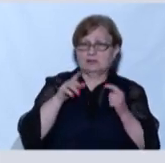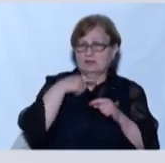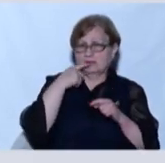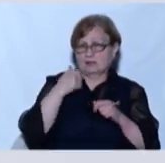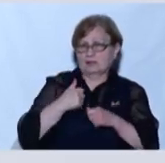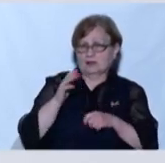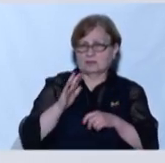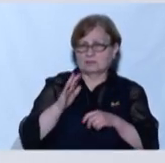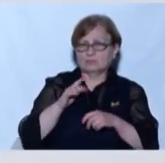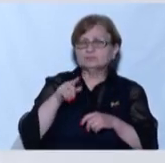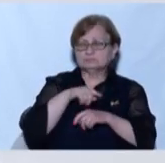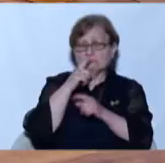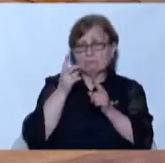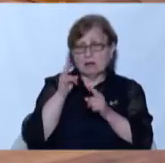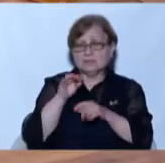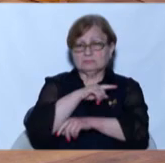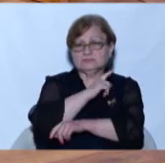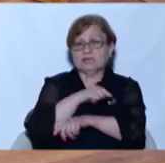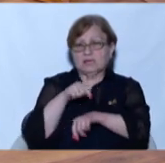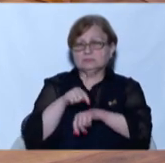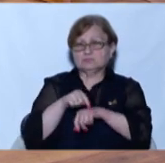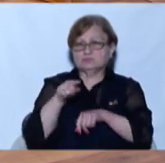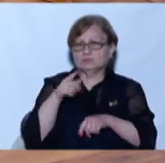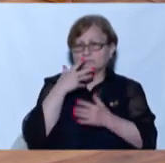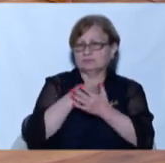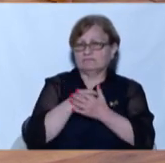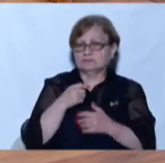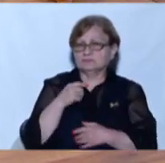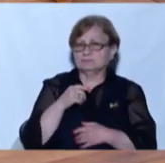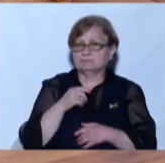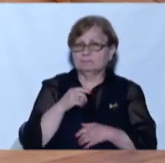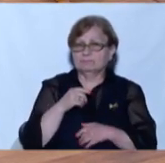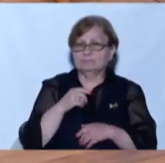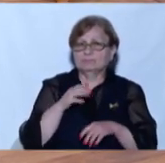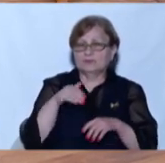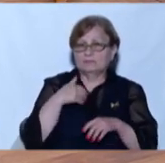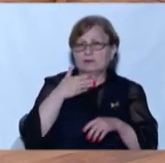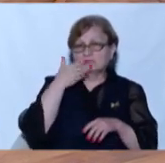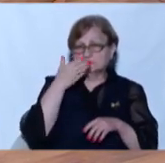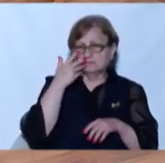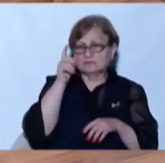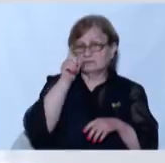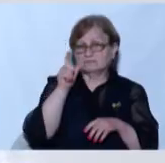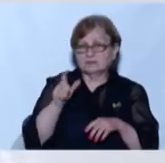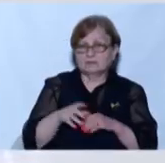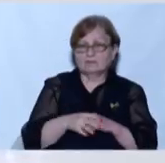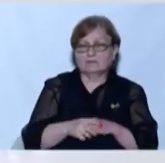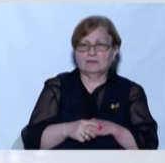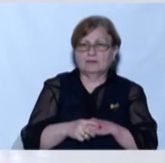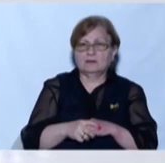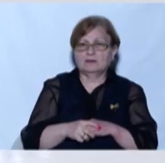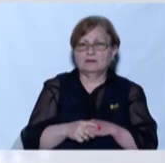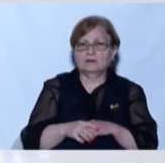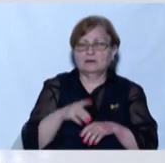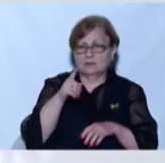მე თანდათან გავკეთილის ბოლოსკენ ჩვენ რაღაც ლექსებს შემდეგ წავიკითხავ და ვისაუბრო და საერთოდ როცა